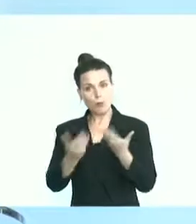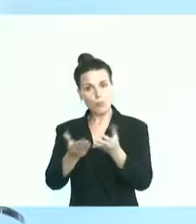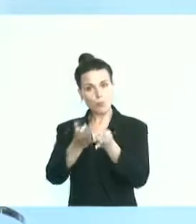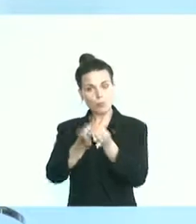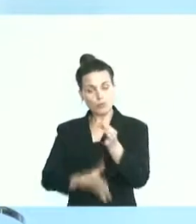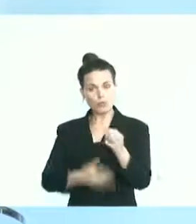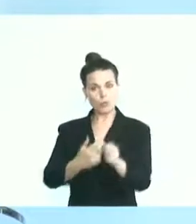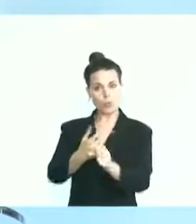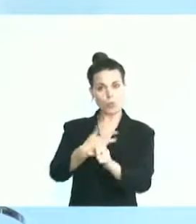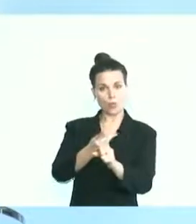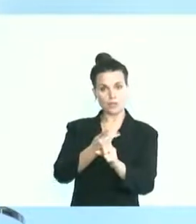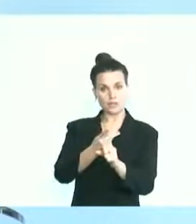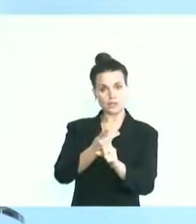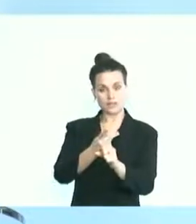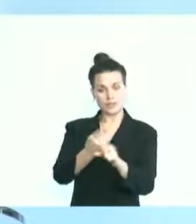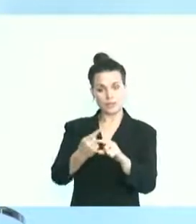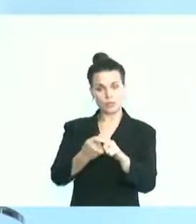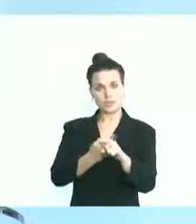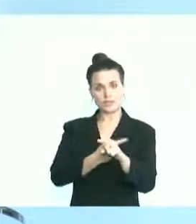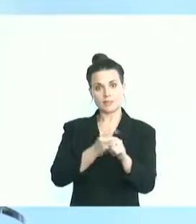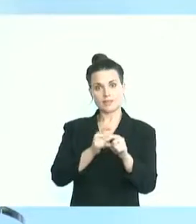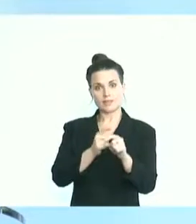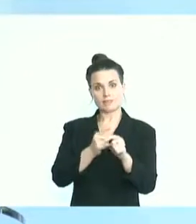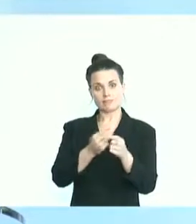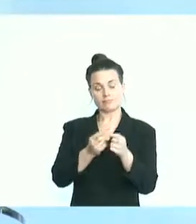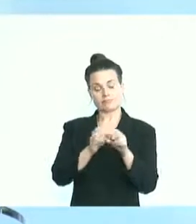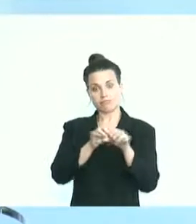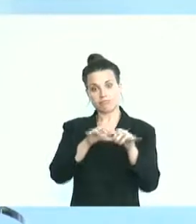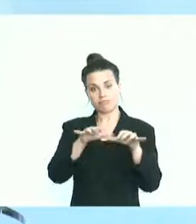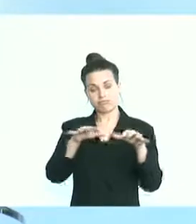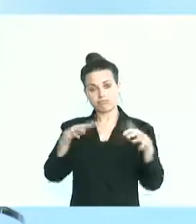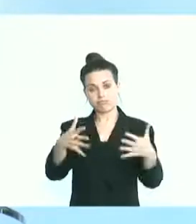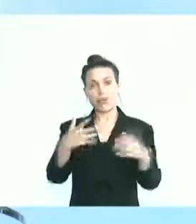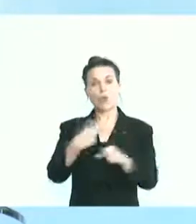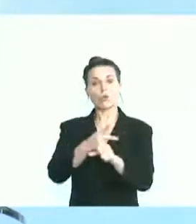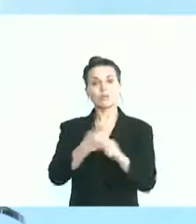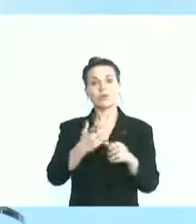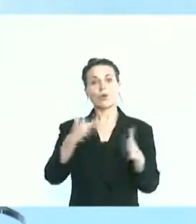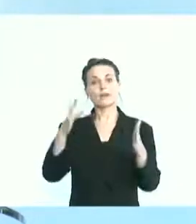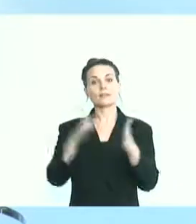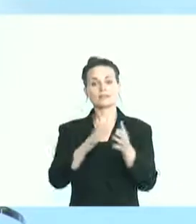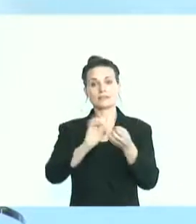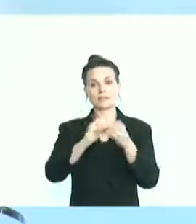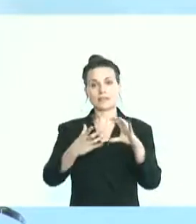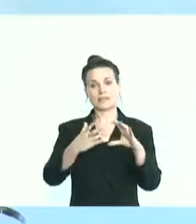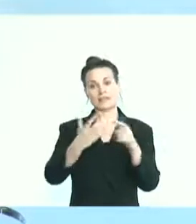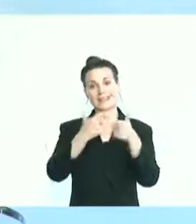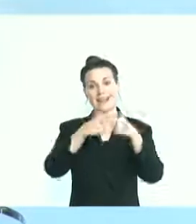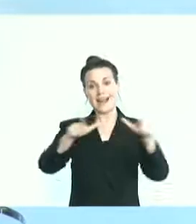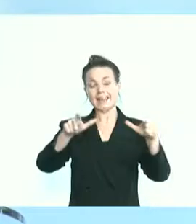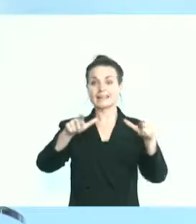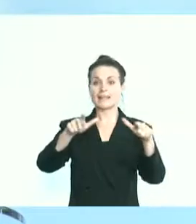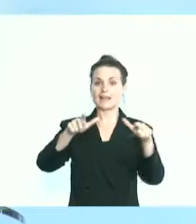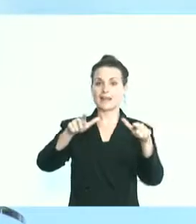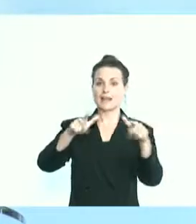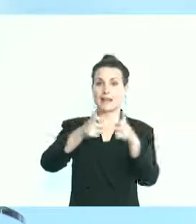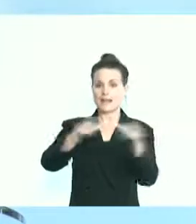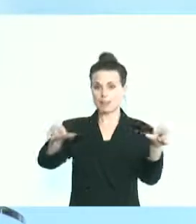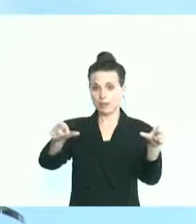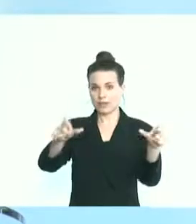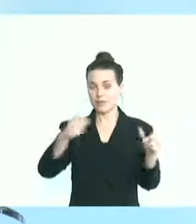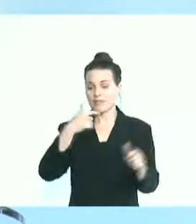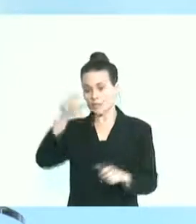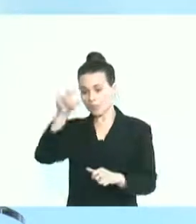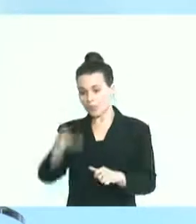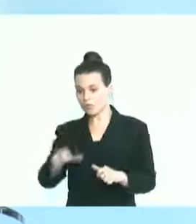place, qui va prendre de l'ampleur. Cet outil, c'est Accès Libre, qui va permettre à chaque personne de ne pas se poser la question 2 fois, de dire est-ce que je sors ou est-ce que je ne sors pas.